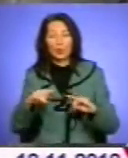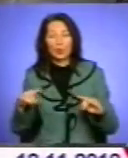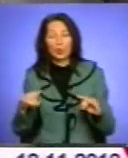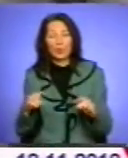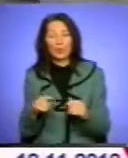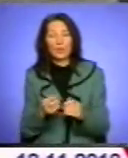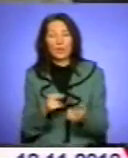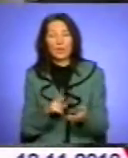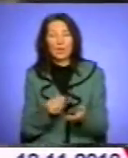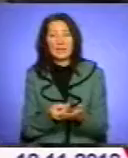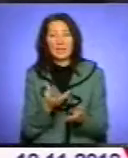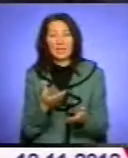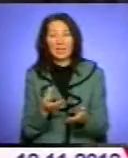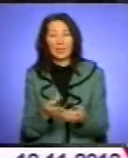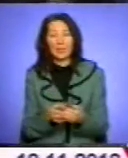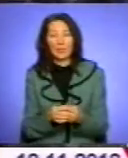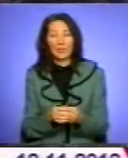А ціни як?